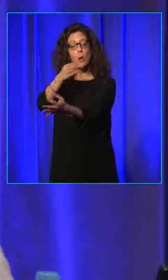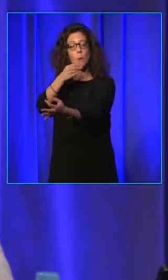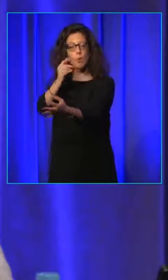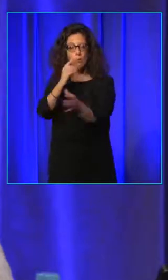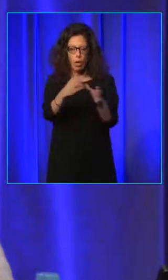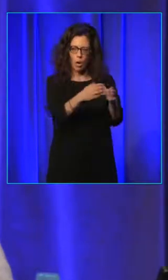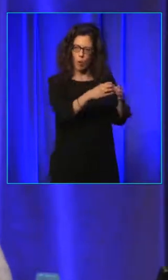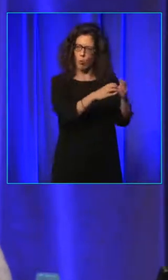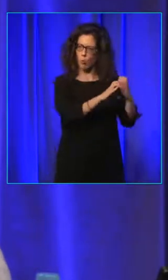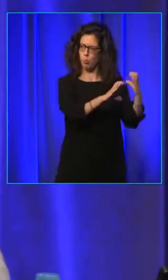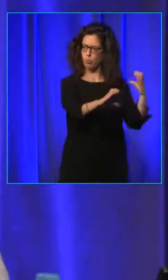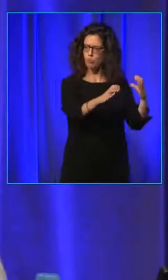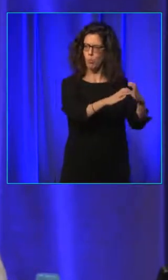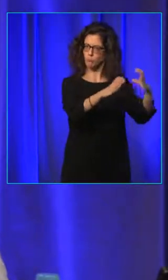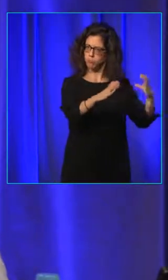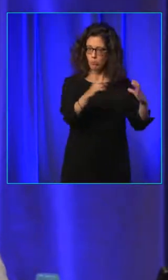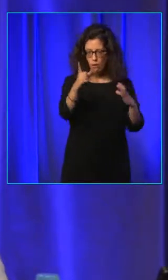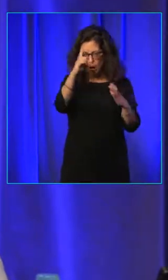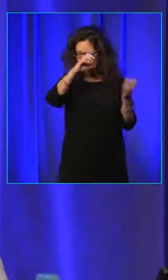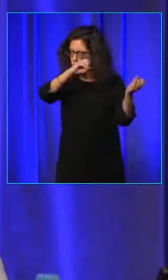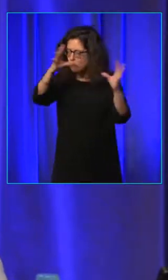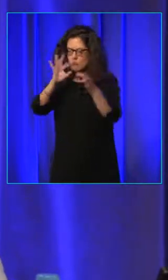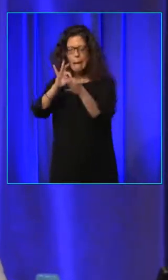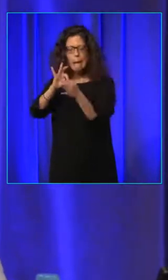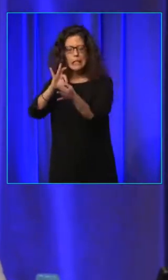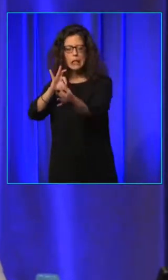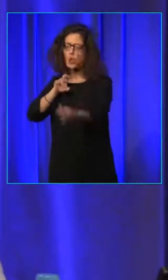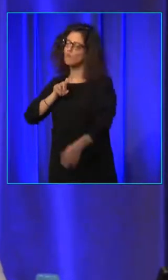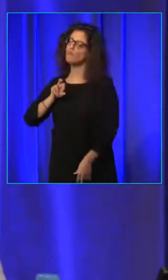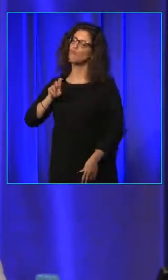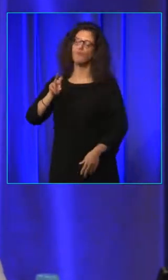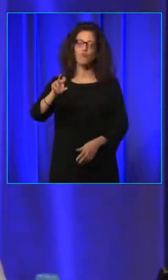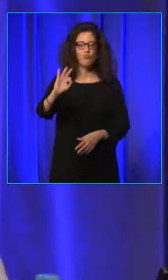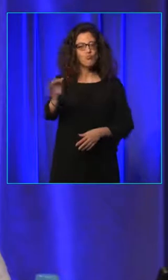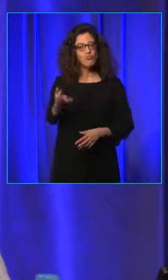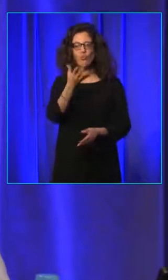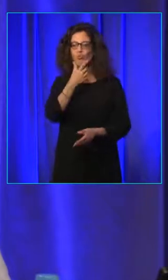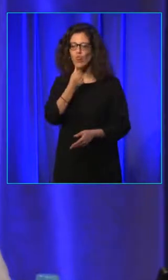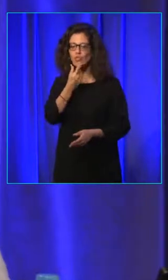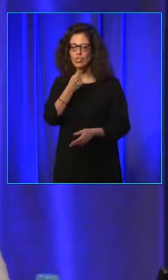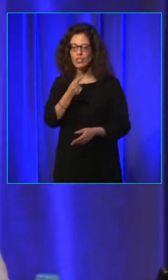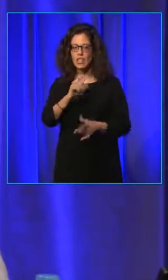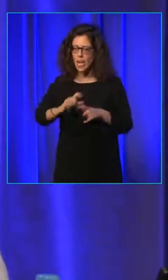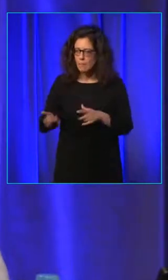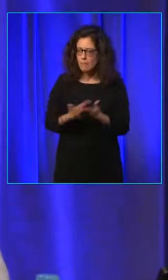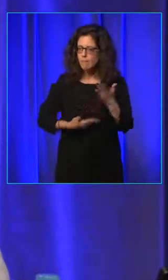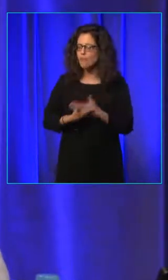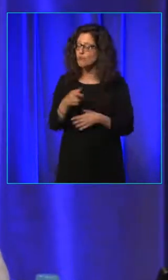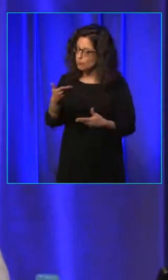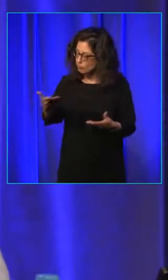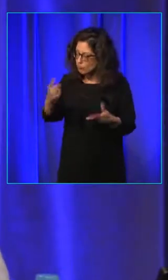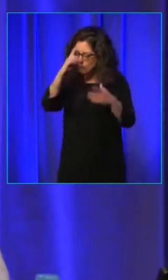De façon aisée, fluide. Après, on a ce qu'on appelle des petites poutres en mousse. Donc, elle a fait sur petite poutre en mousse.